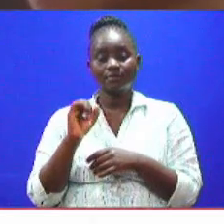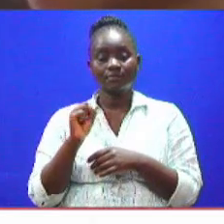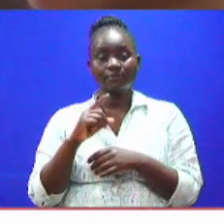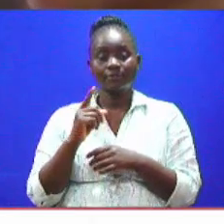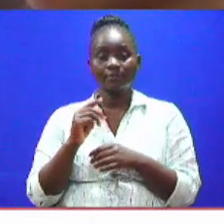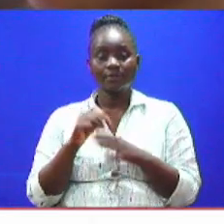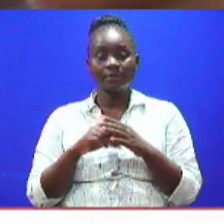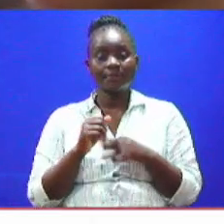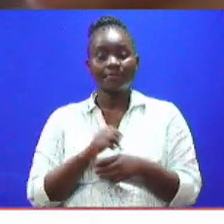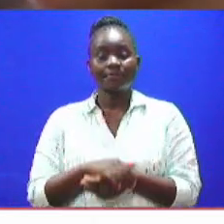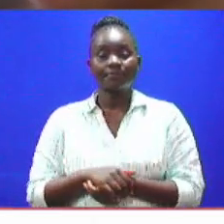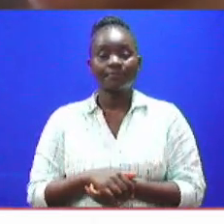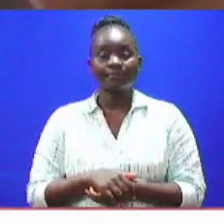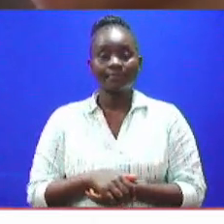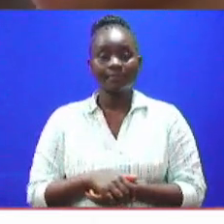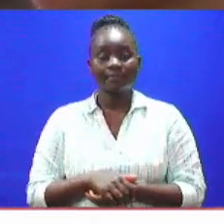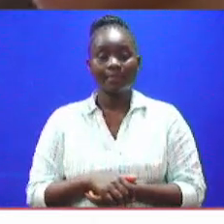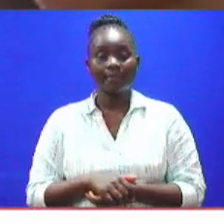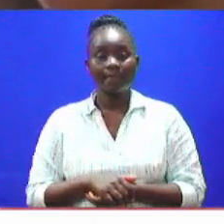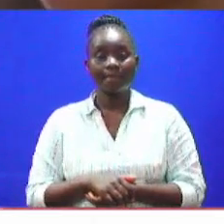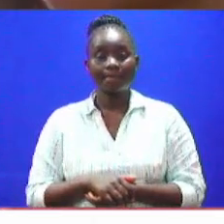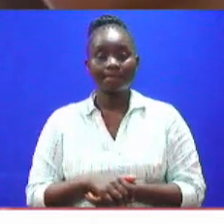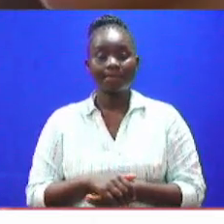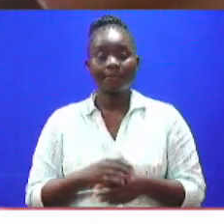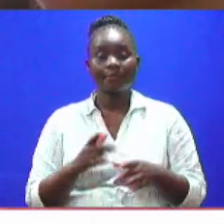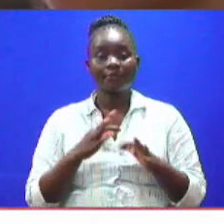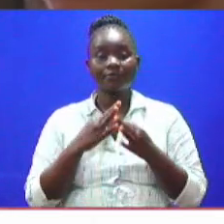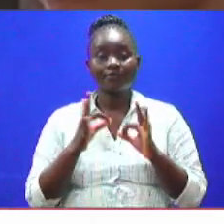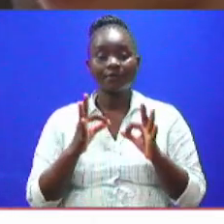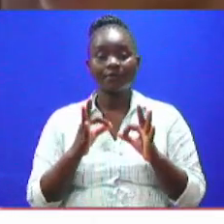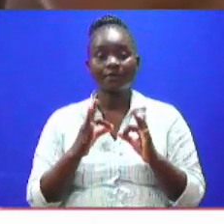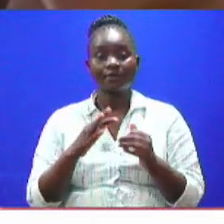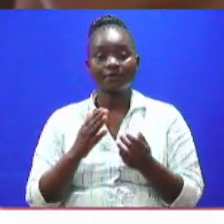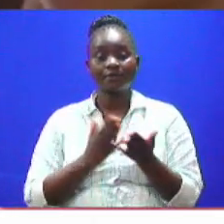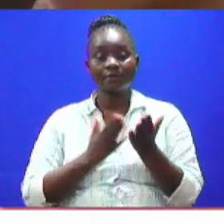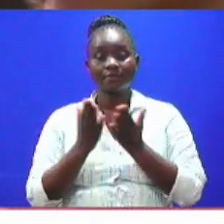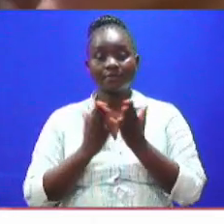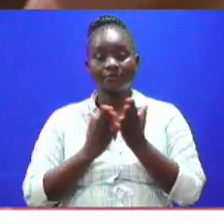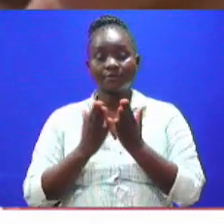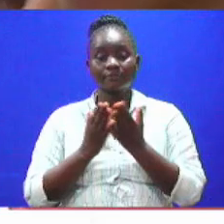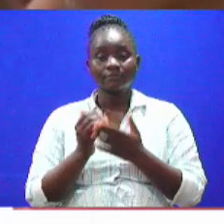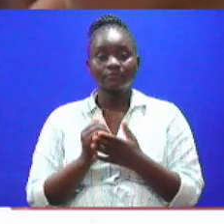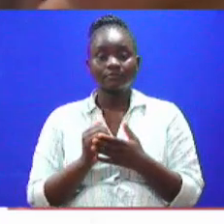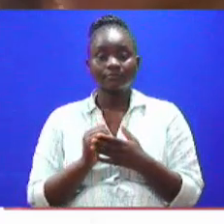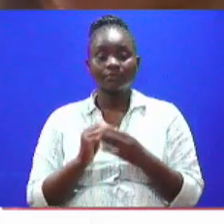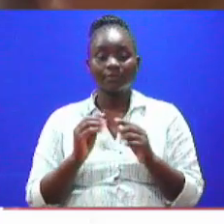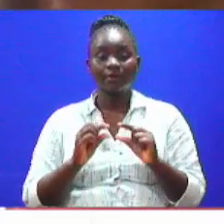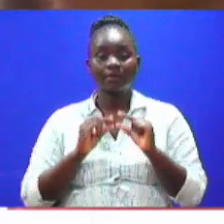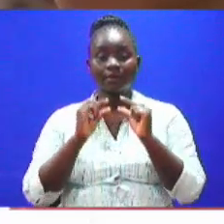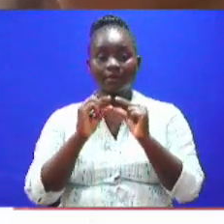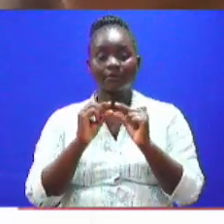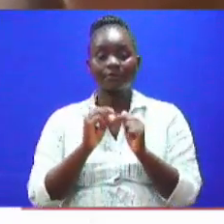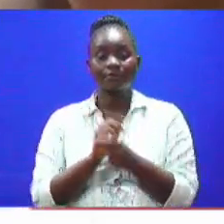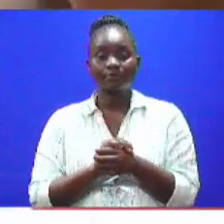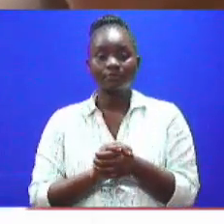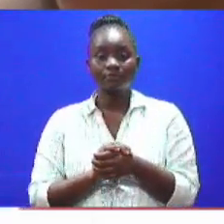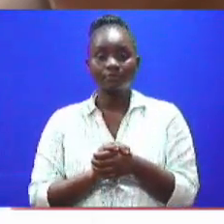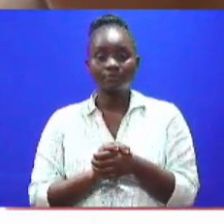Market kupatiana huduma ya bure. Kwa huduma zenye tunapatiana